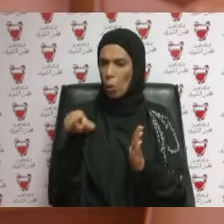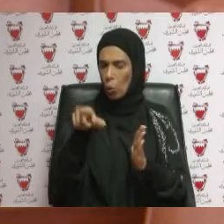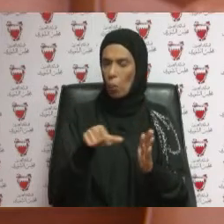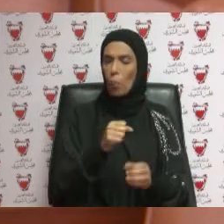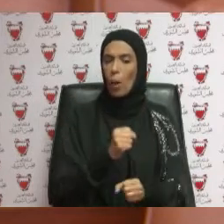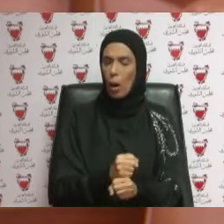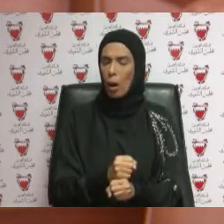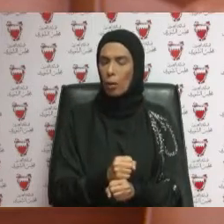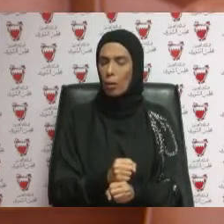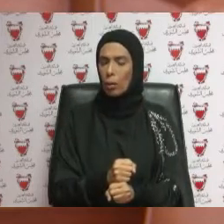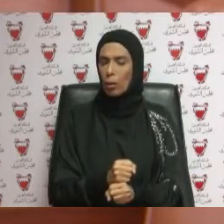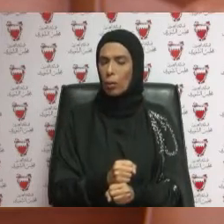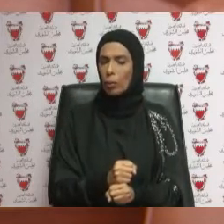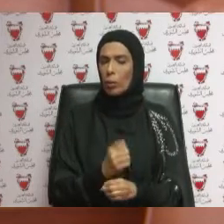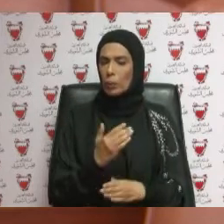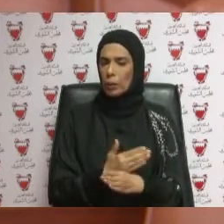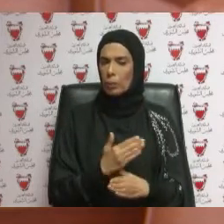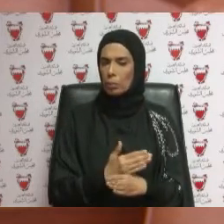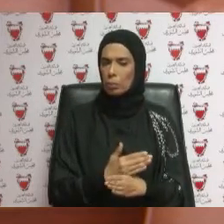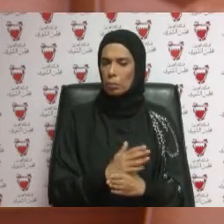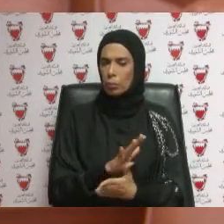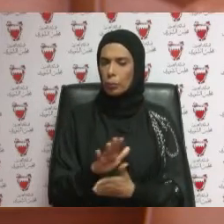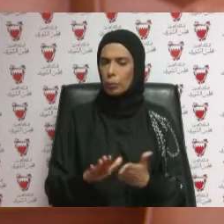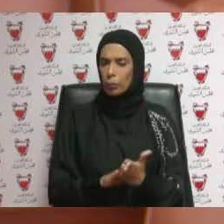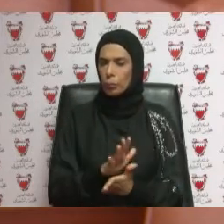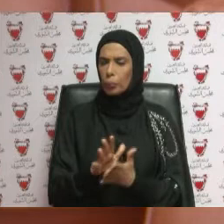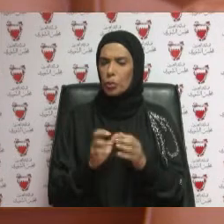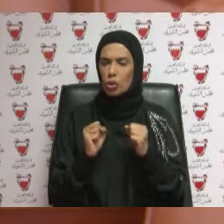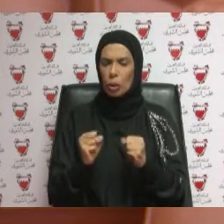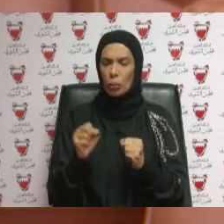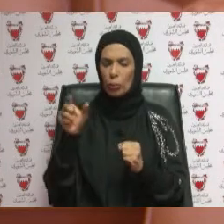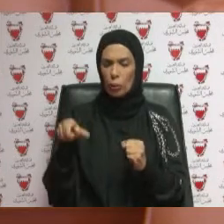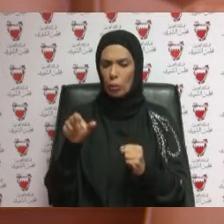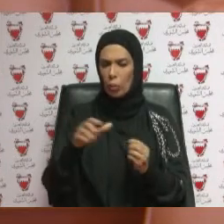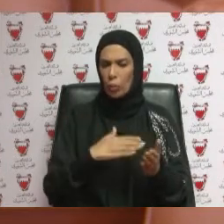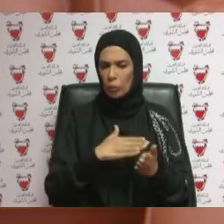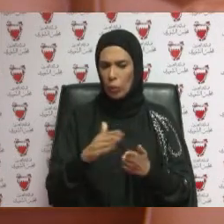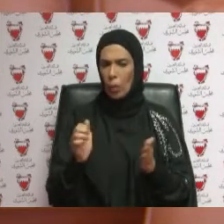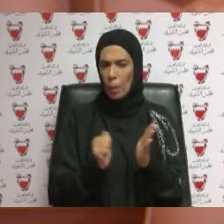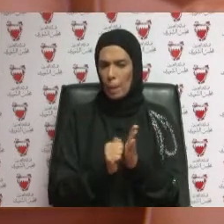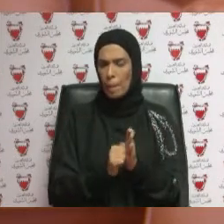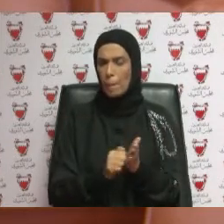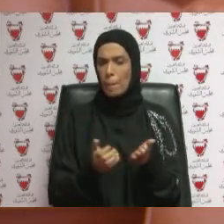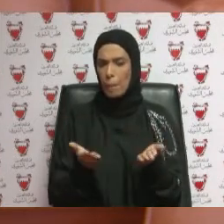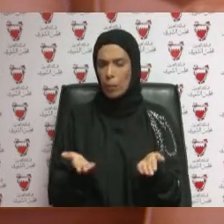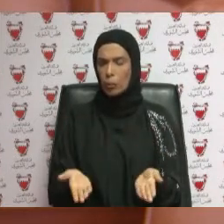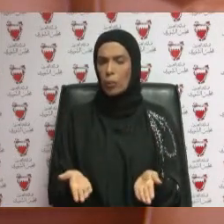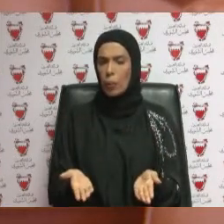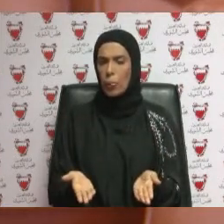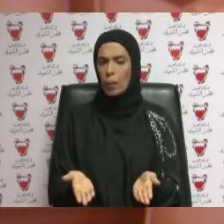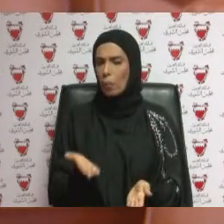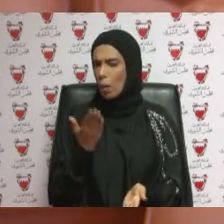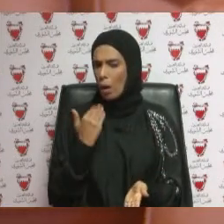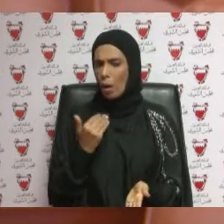لأن سيسبب أزمة كبيرة للعمال إذا أخليناهم من مساكنهم الموجودة، لا